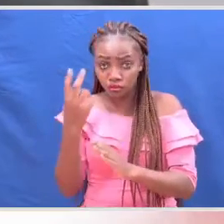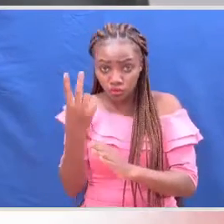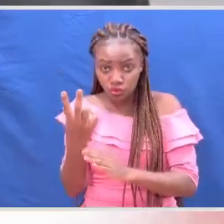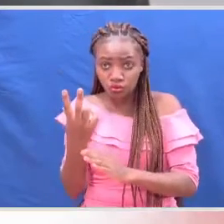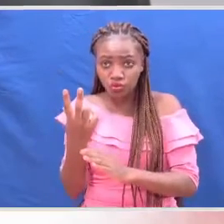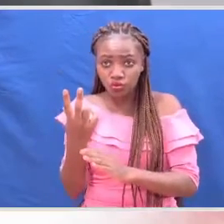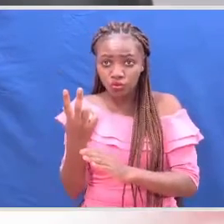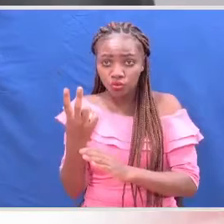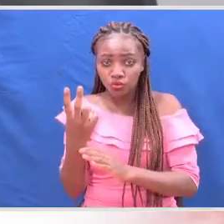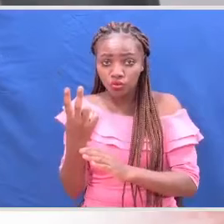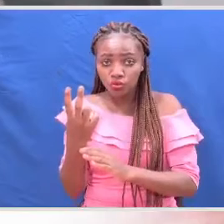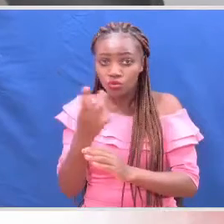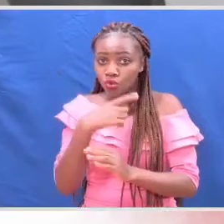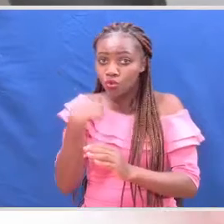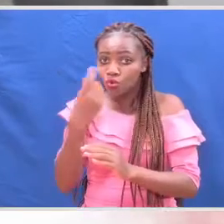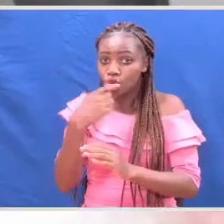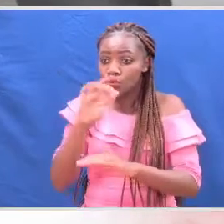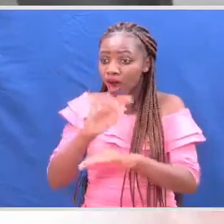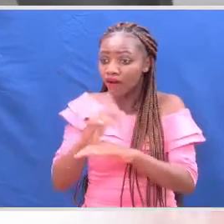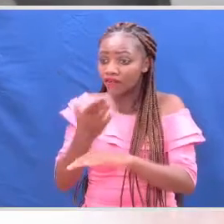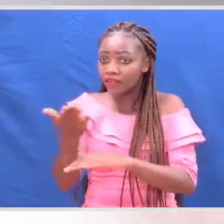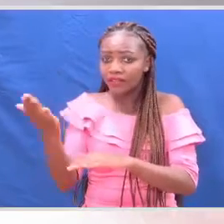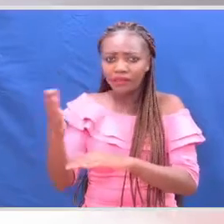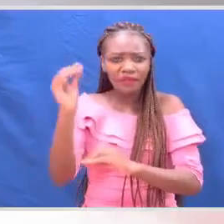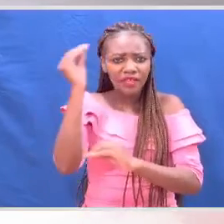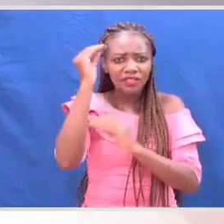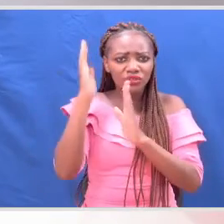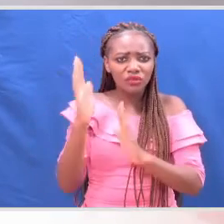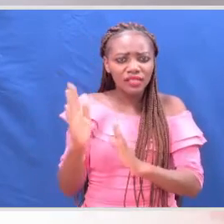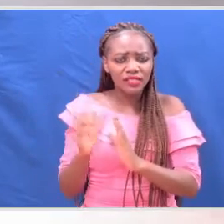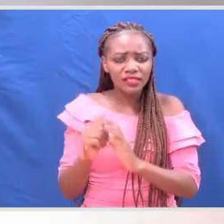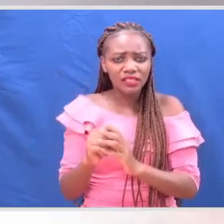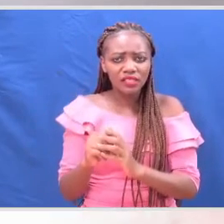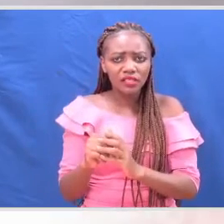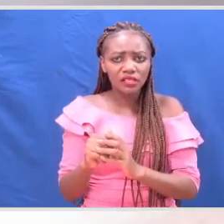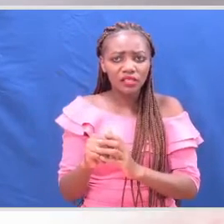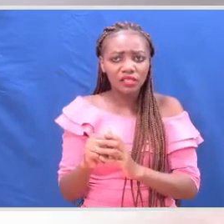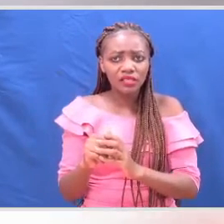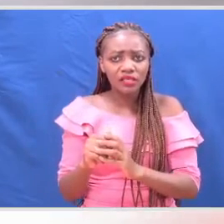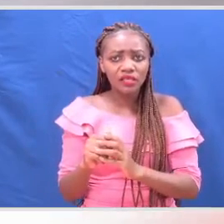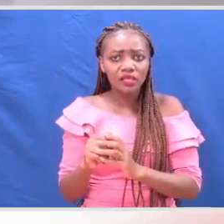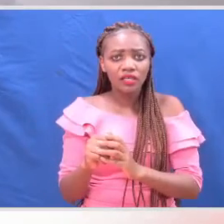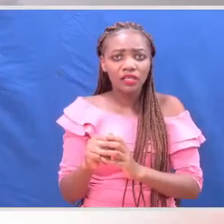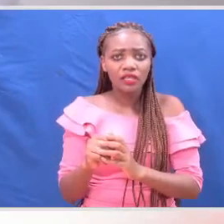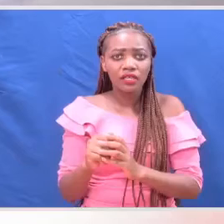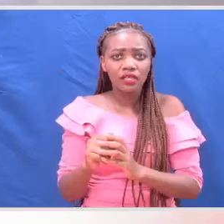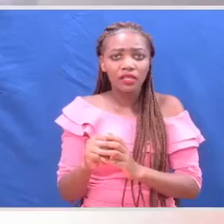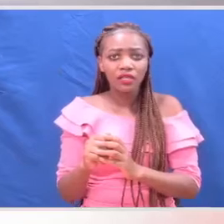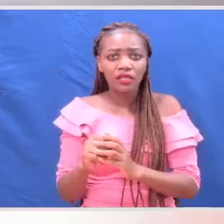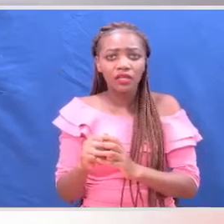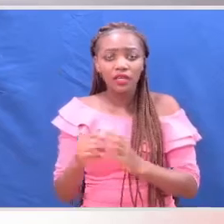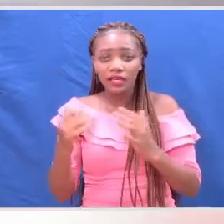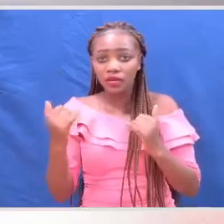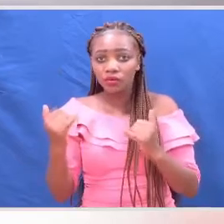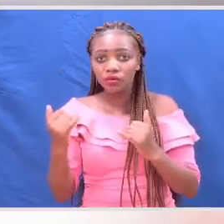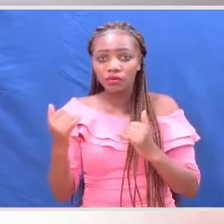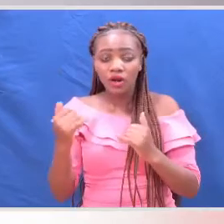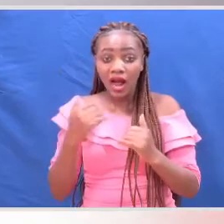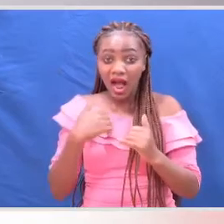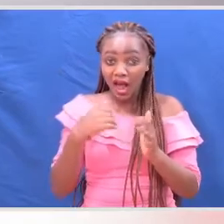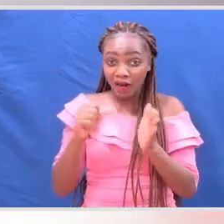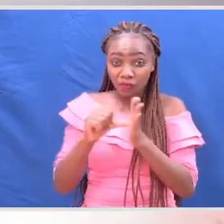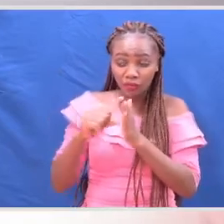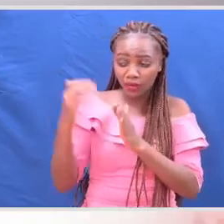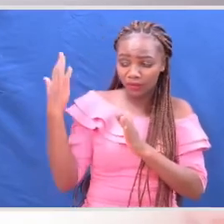who had been attacked by a student. He had some bruises on the the occiput of the